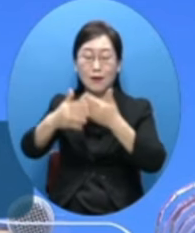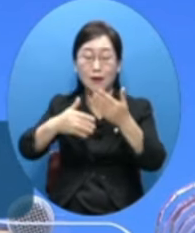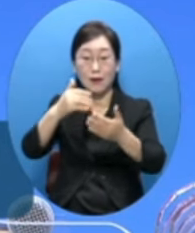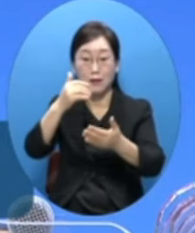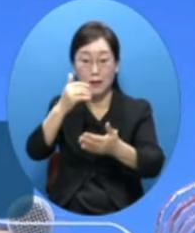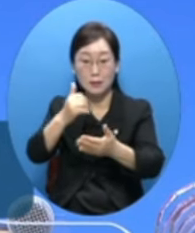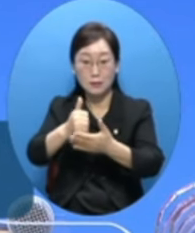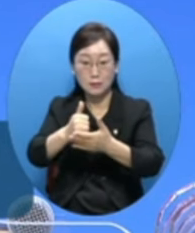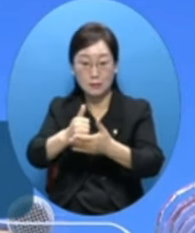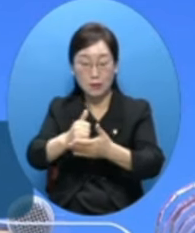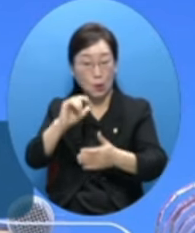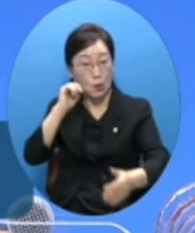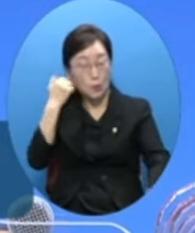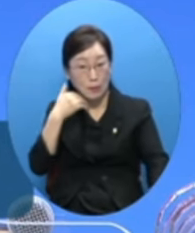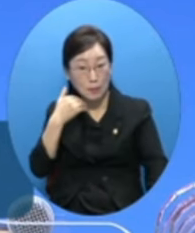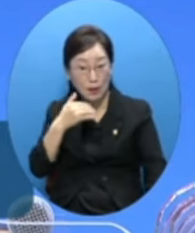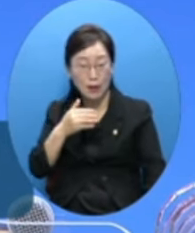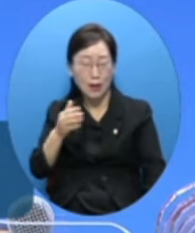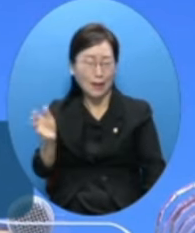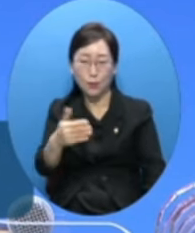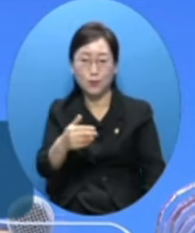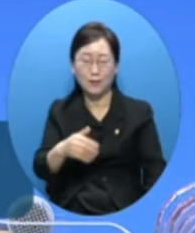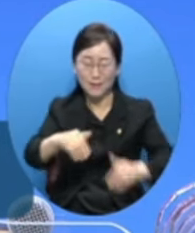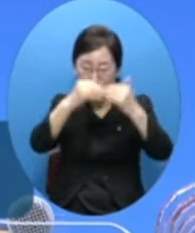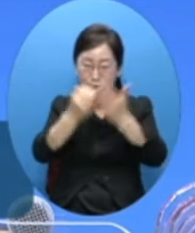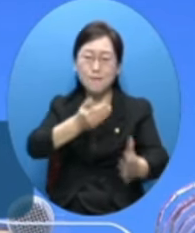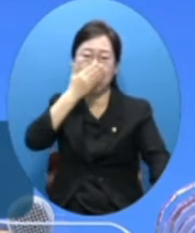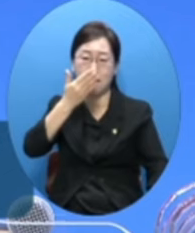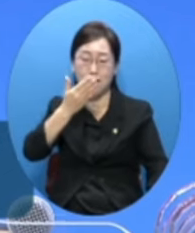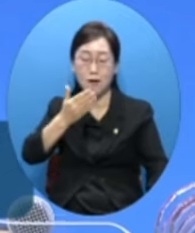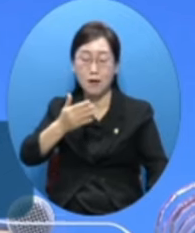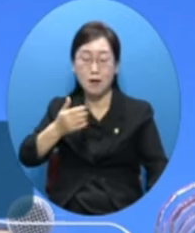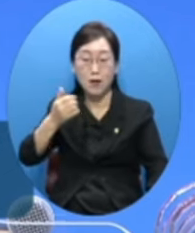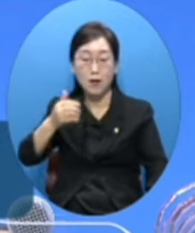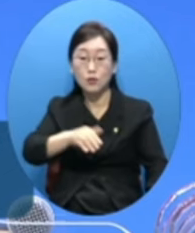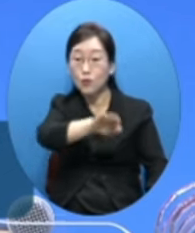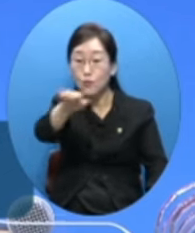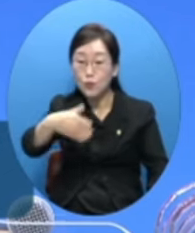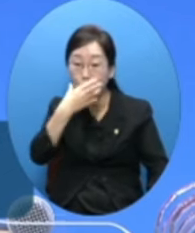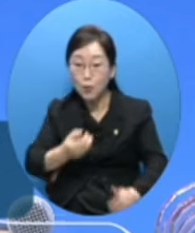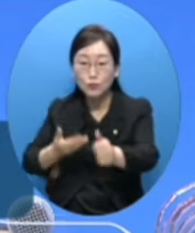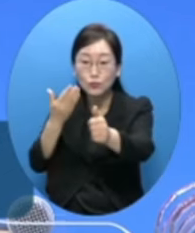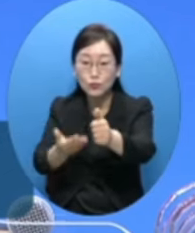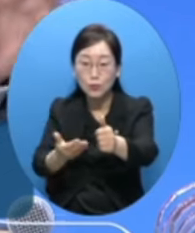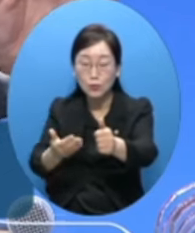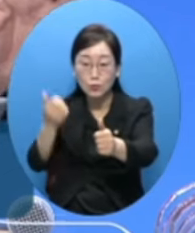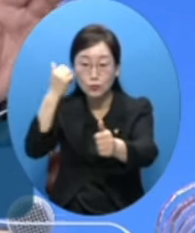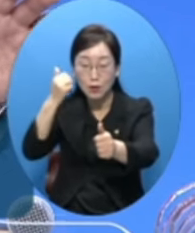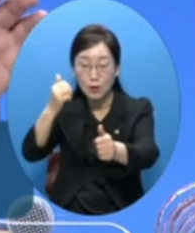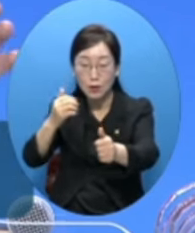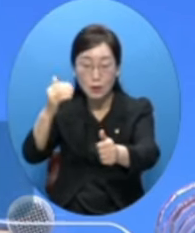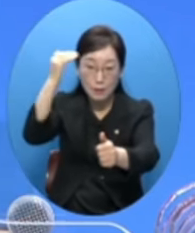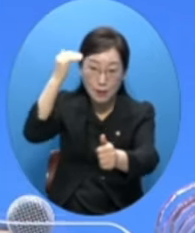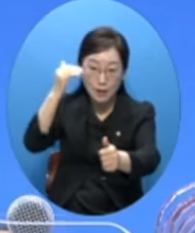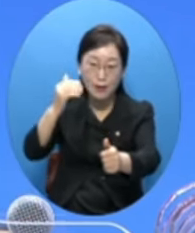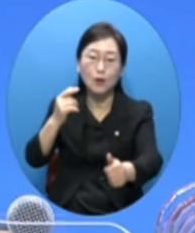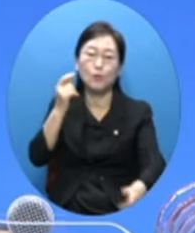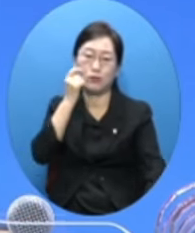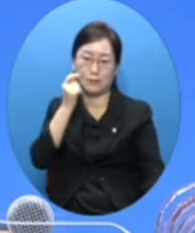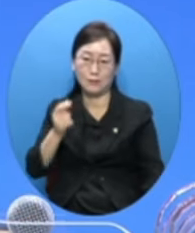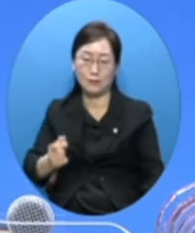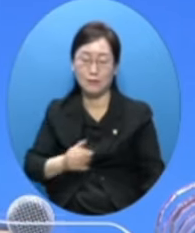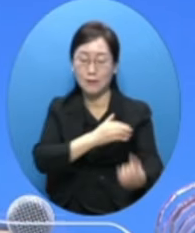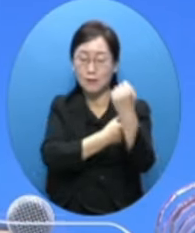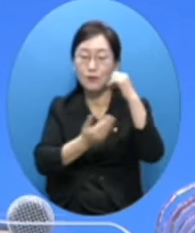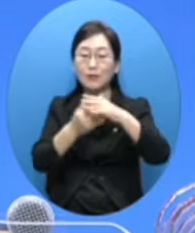불가능이 없습니다. 전능하신 하나님이 우리에게 복을 주시면 그 누구도 그 복을 가로막을 수가 없는 것입니다.